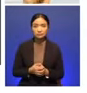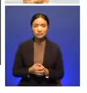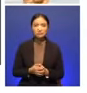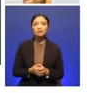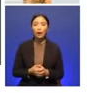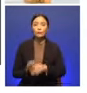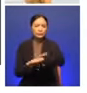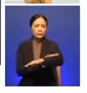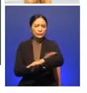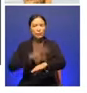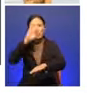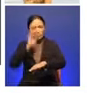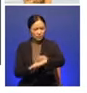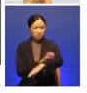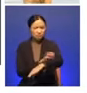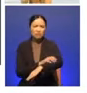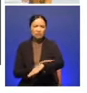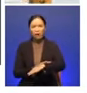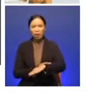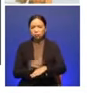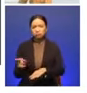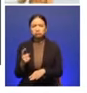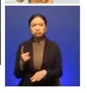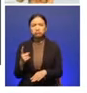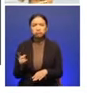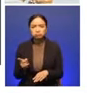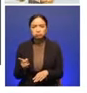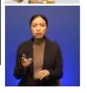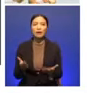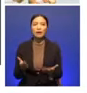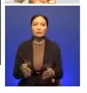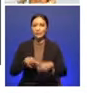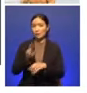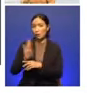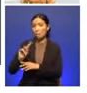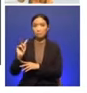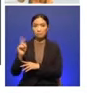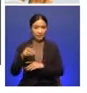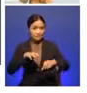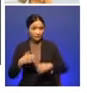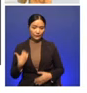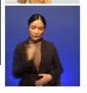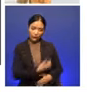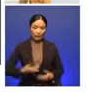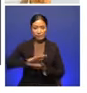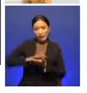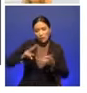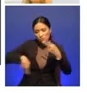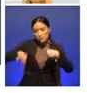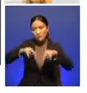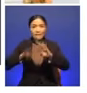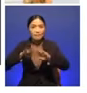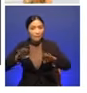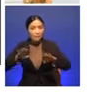โรคผิวหนังที่แก้ไม่หายนะครับในจำนวนเด็กกลุ่มหนึ่งเนี่ยเพื่อไปจัดระบบจัดอะไรอย่างๆจัดอนามัยในการดูแล